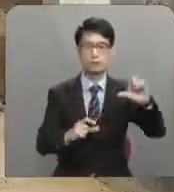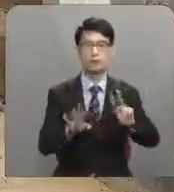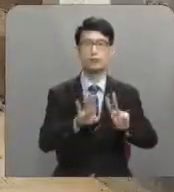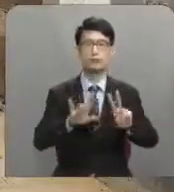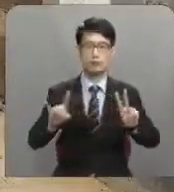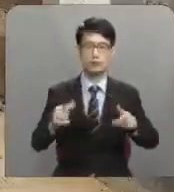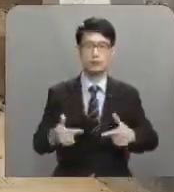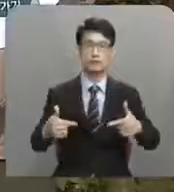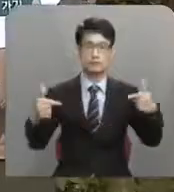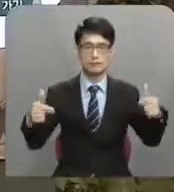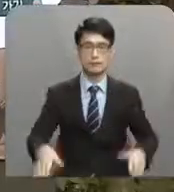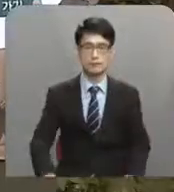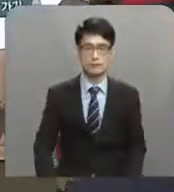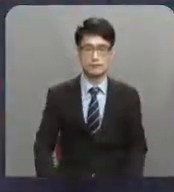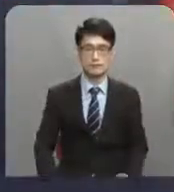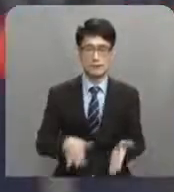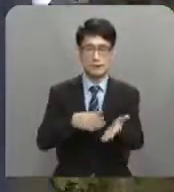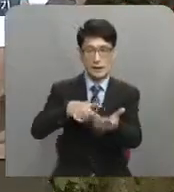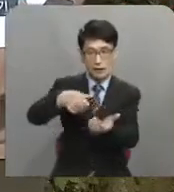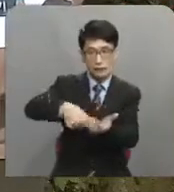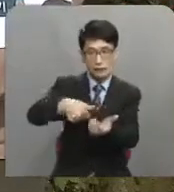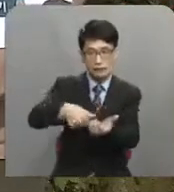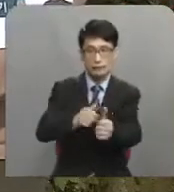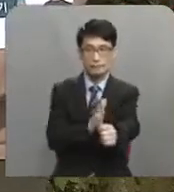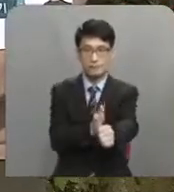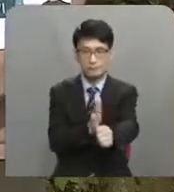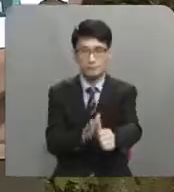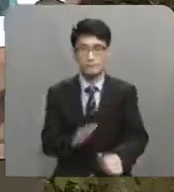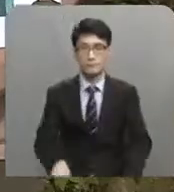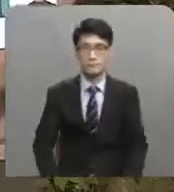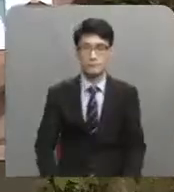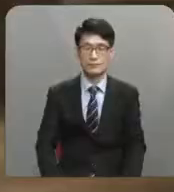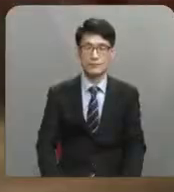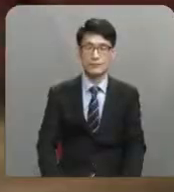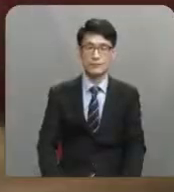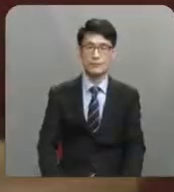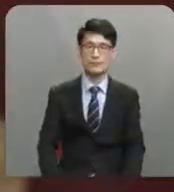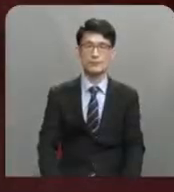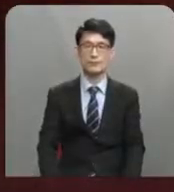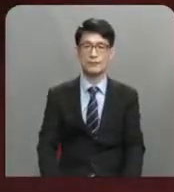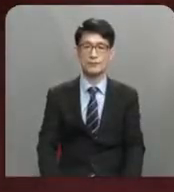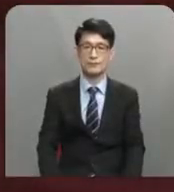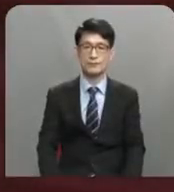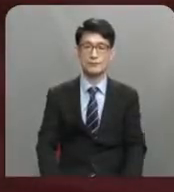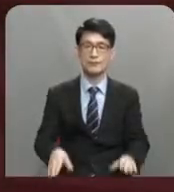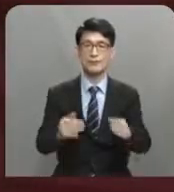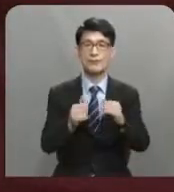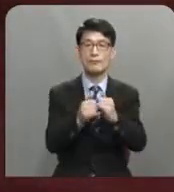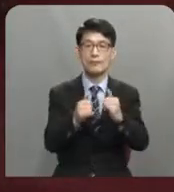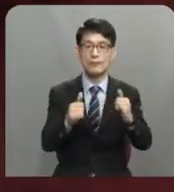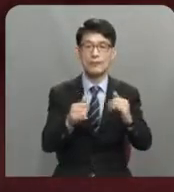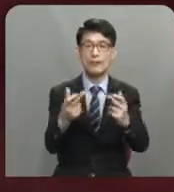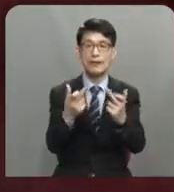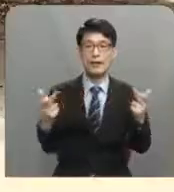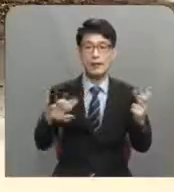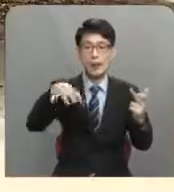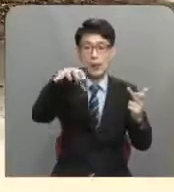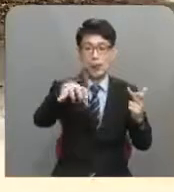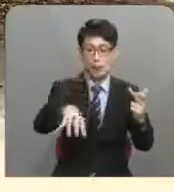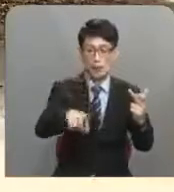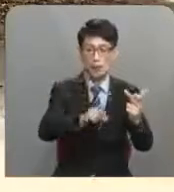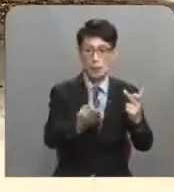늘었습니다. 네, 소독 한번 하고 가주세요. 우측 통행을 이용해 주세요. 산림당국은 안전한 산행을